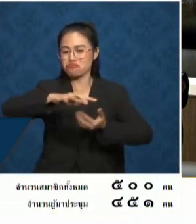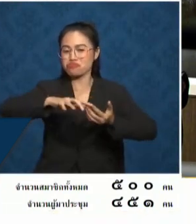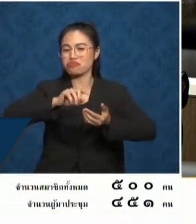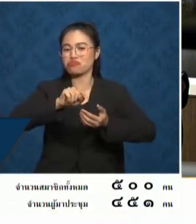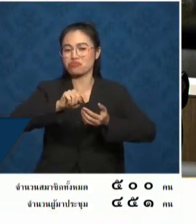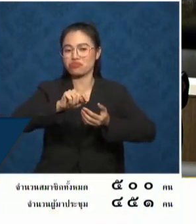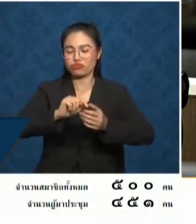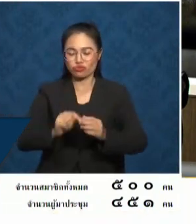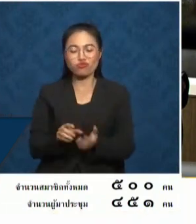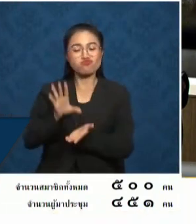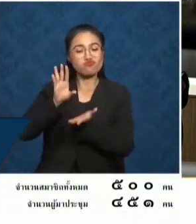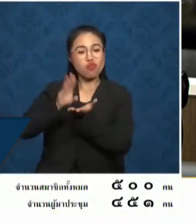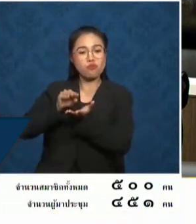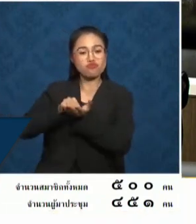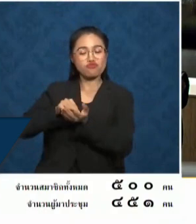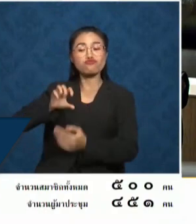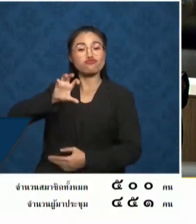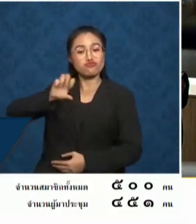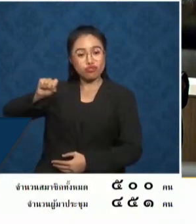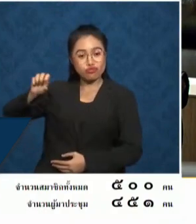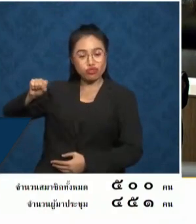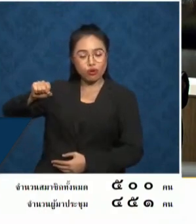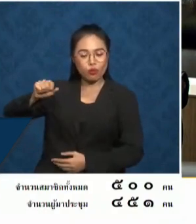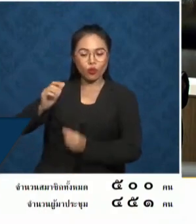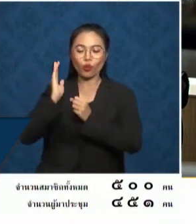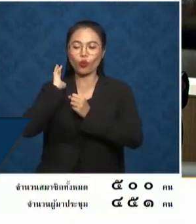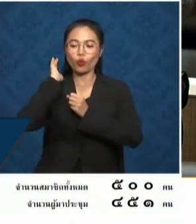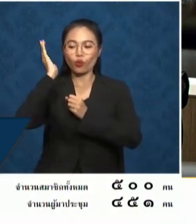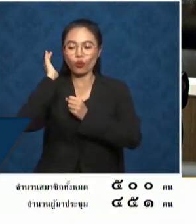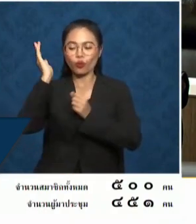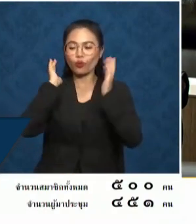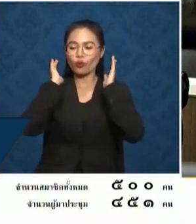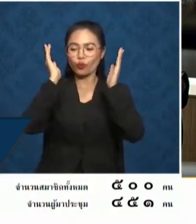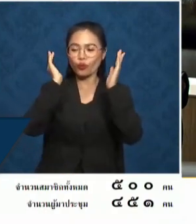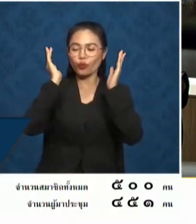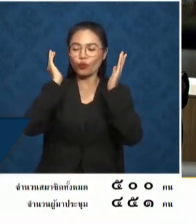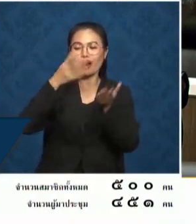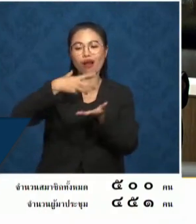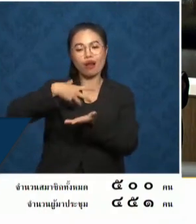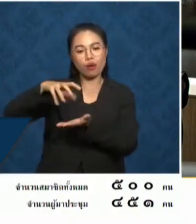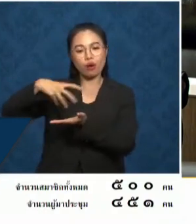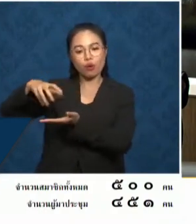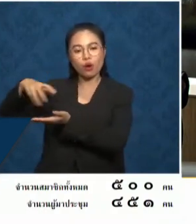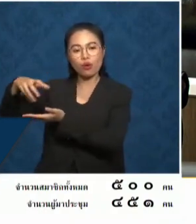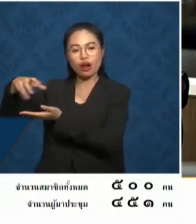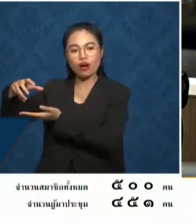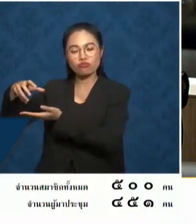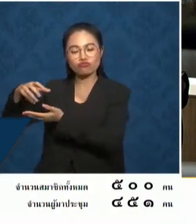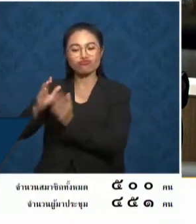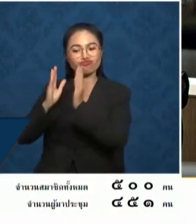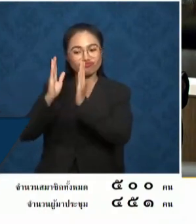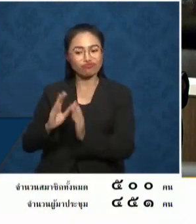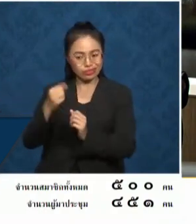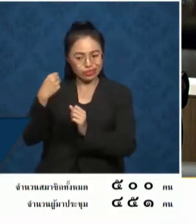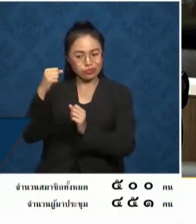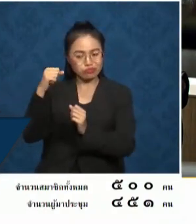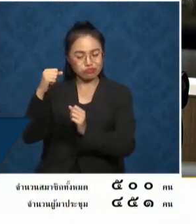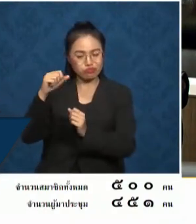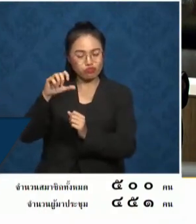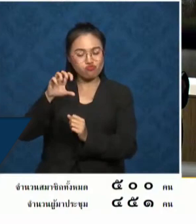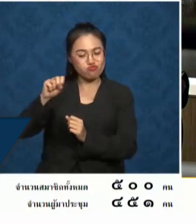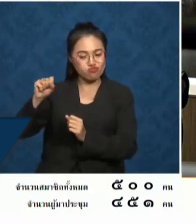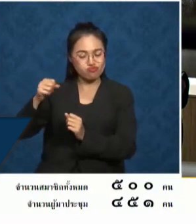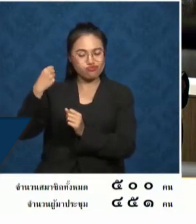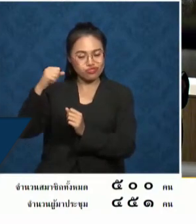ข้อมูลต่างๆของเพื่อนสมาชิกสภาผู้แทนราษฎรที่กล่าวมาหลายท่าน 10ท่านนะครับ